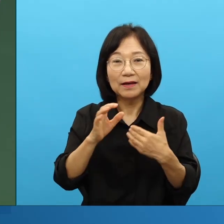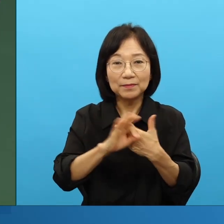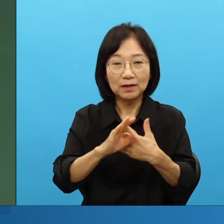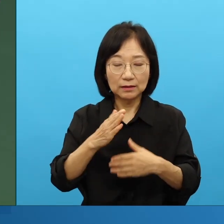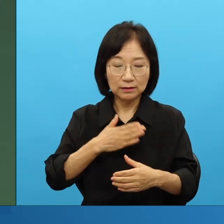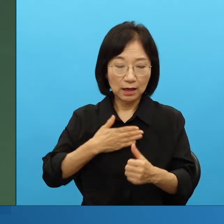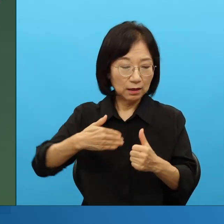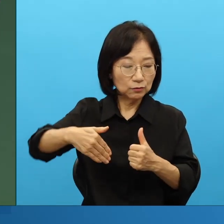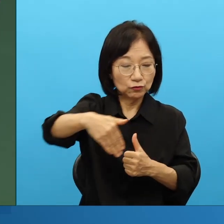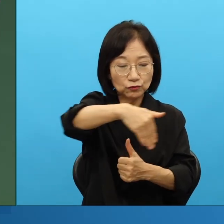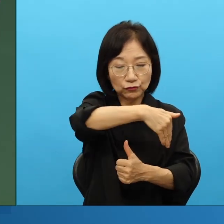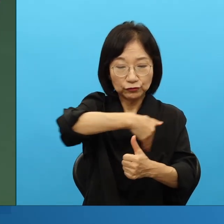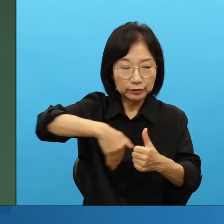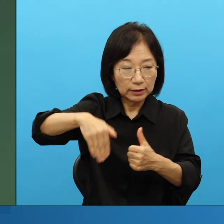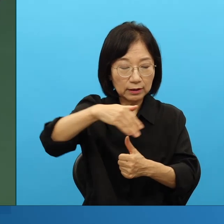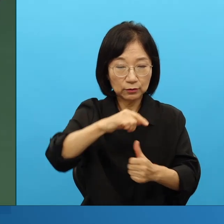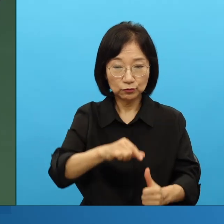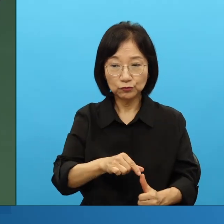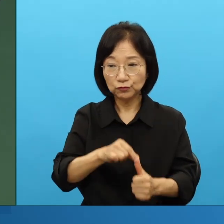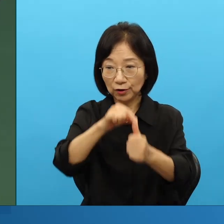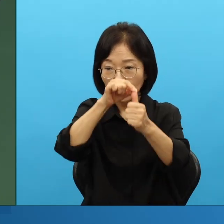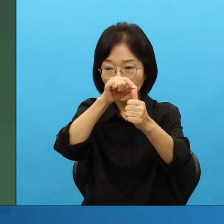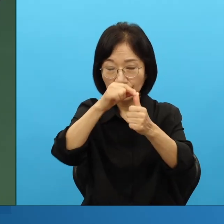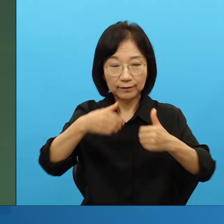사람이 생겨날 겁니다.